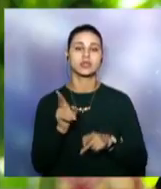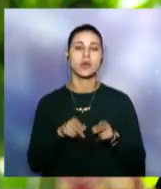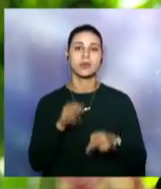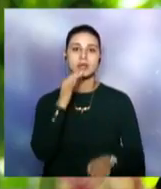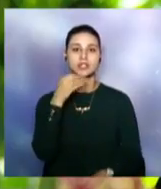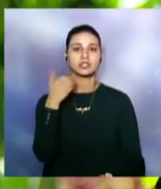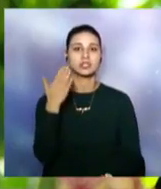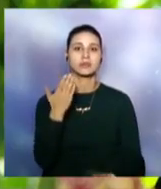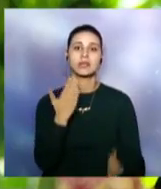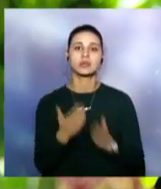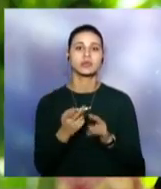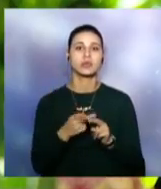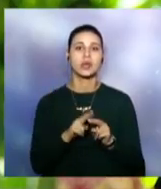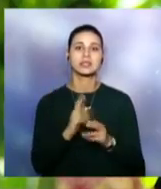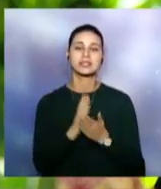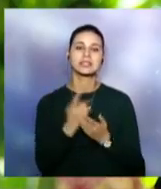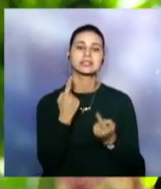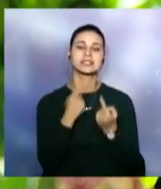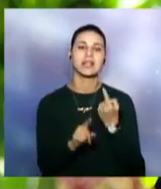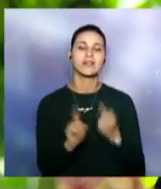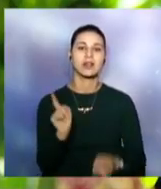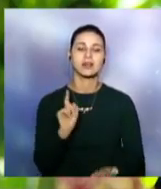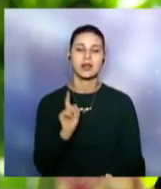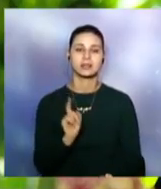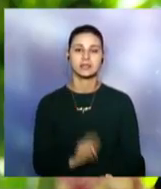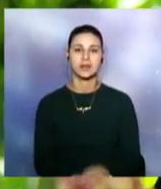პოსტოპერაციული გართულება თუ ეს არ არის და არის სხვა რაღაცა?